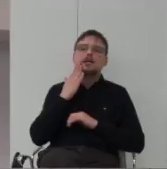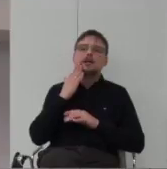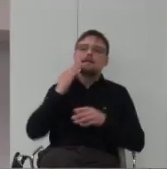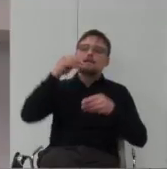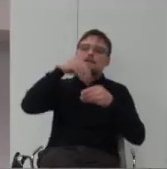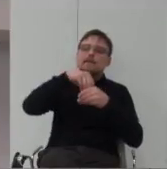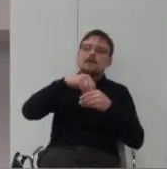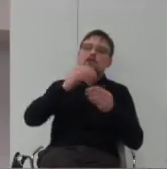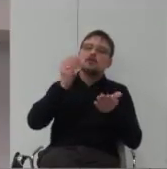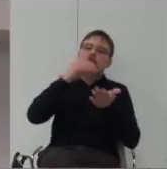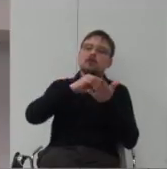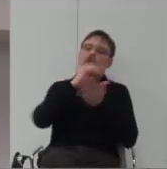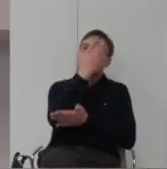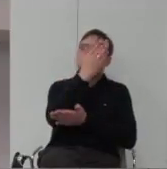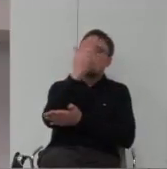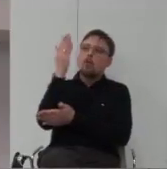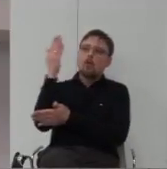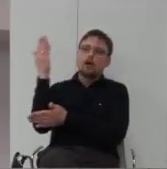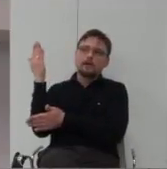Chciałam pokazać jeszcze tylko, że